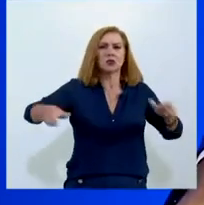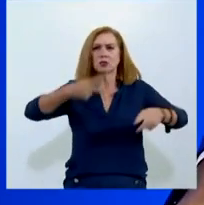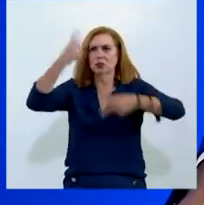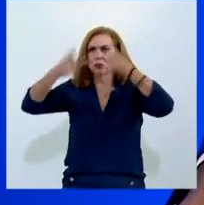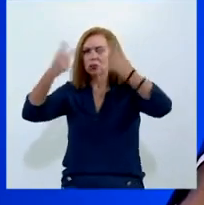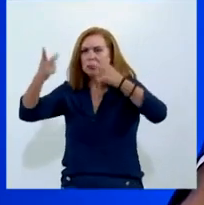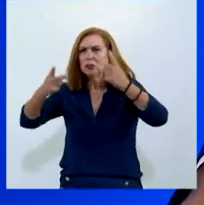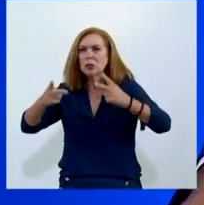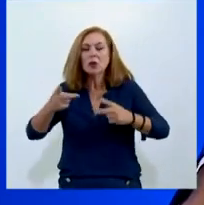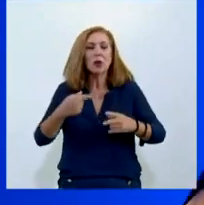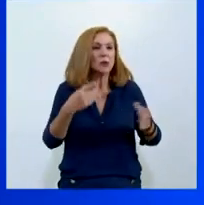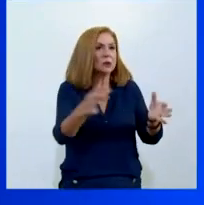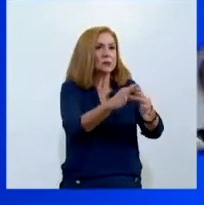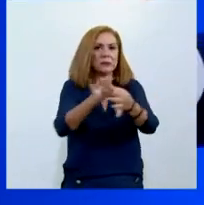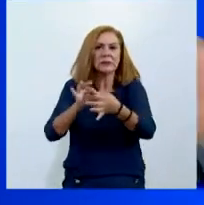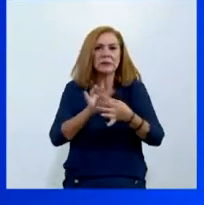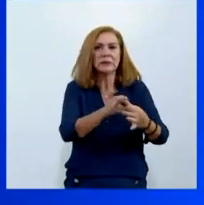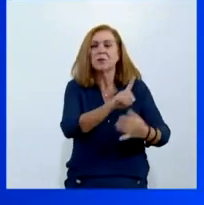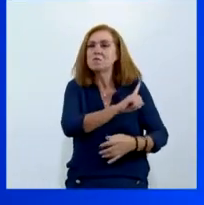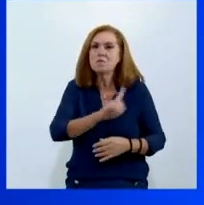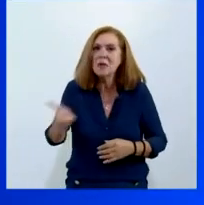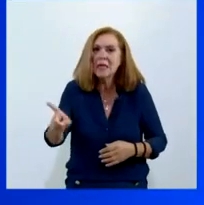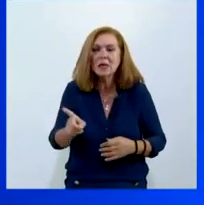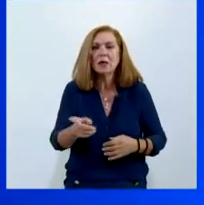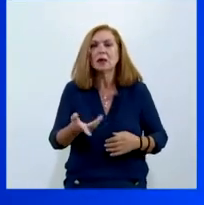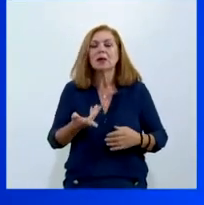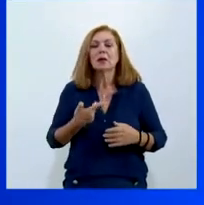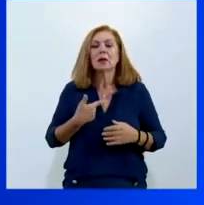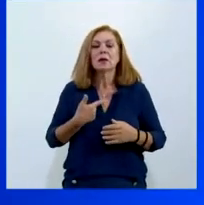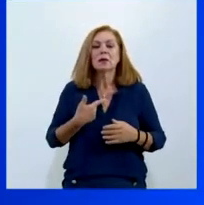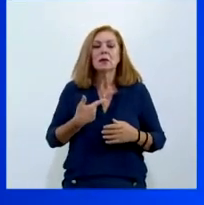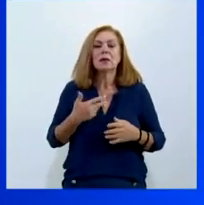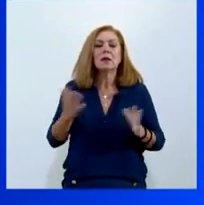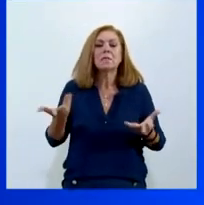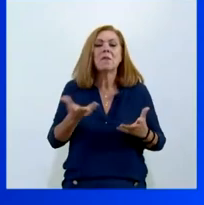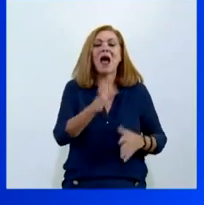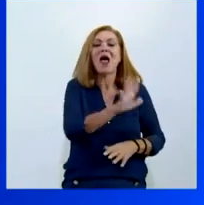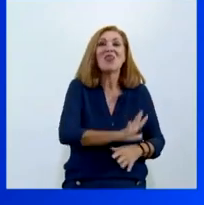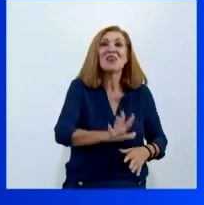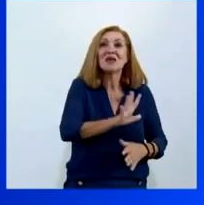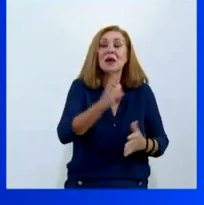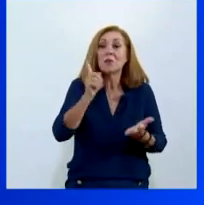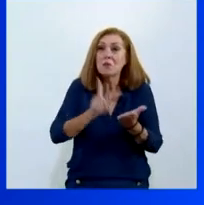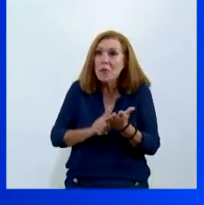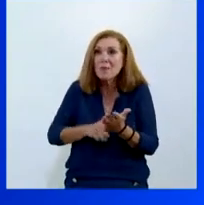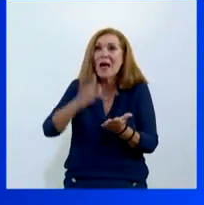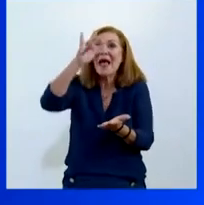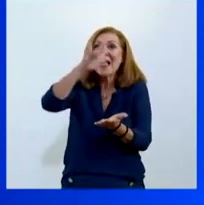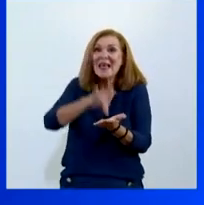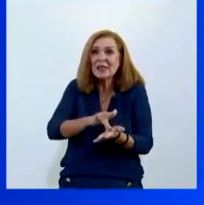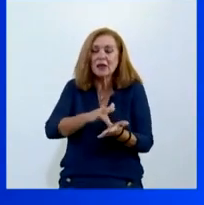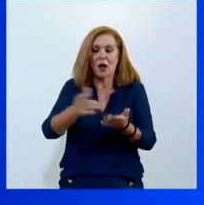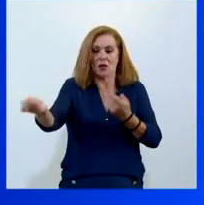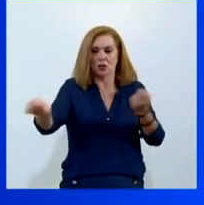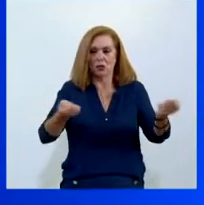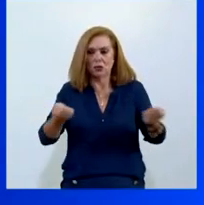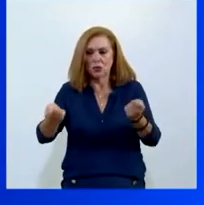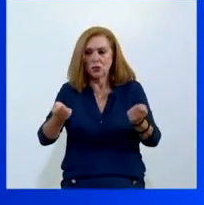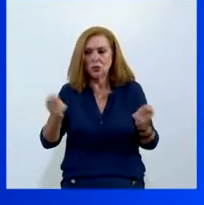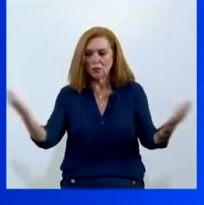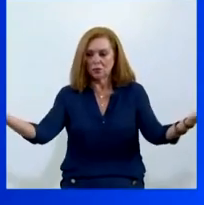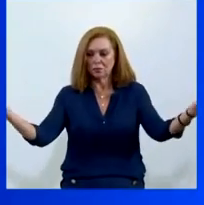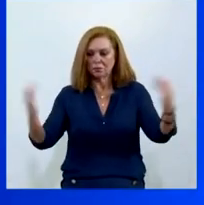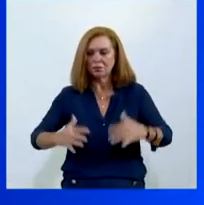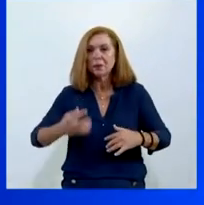λογοδοτεί κάπου. Να μην υπήρχε, ας πούμε, στην περίπτωση της Θεσσαλίας ένα κεντρικό συντονιστικό όργανο το οποίο θα τους μάζευε όλους 2